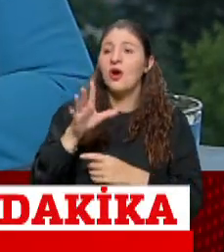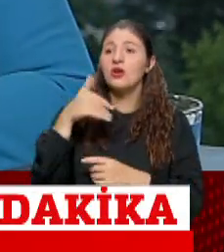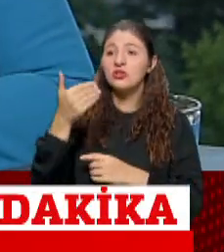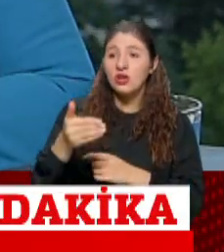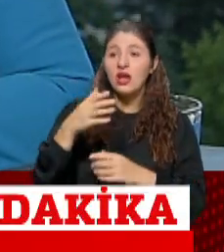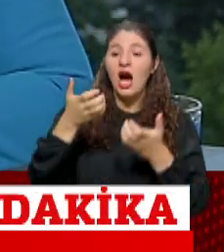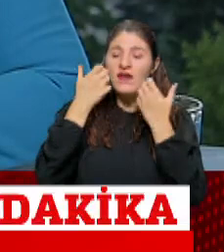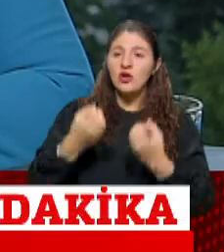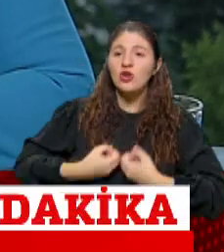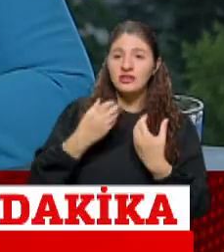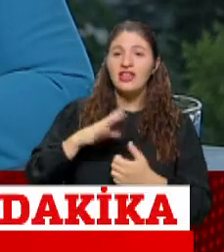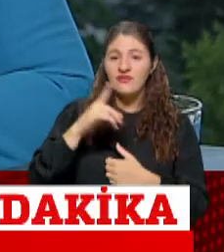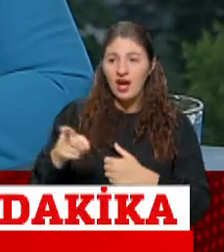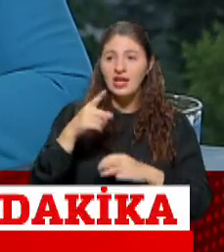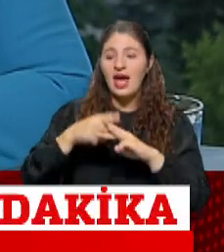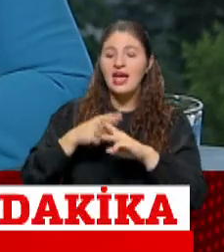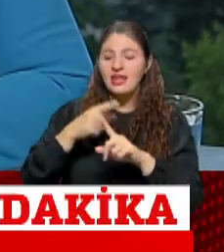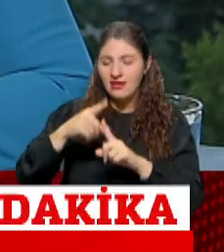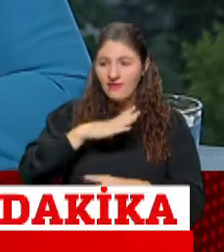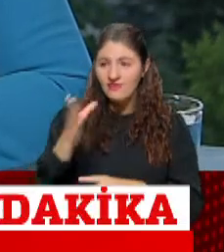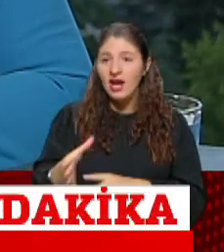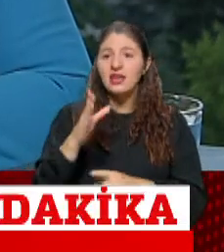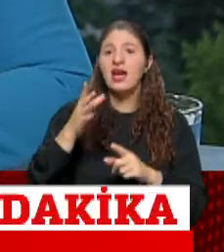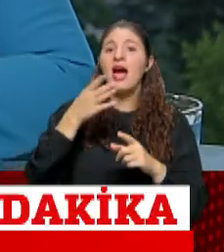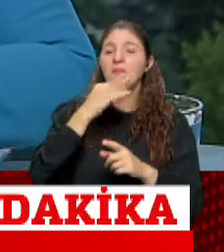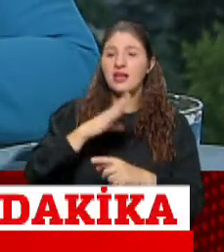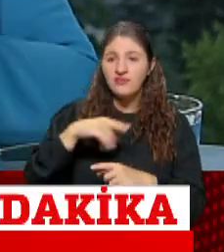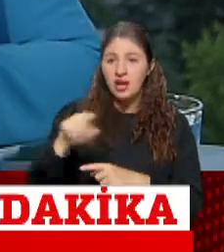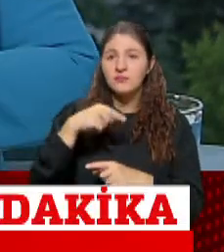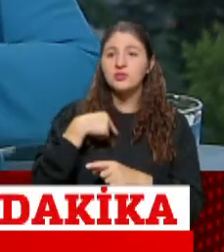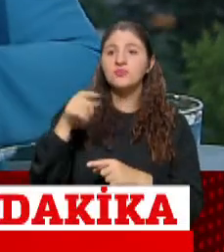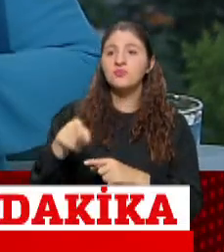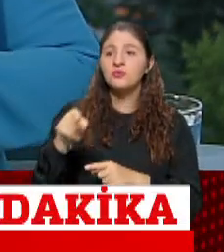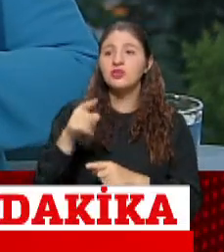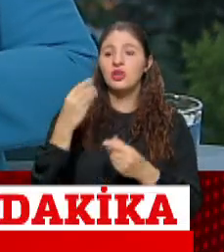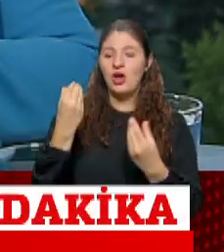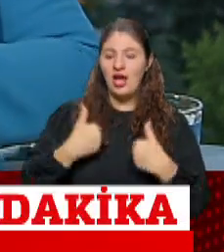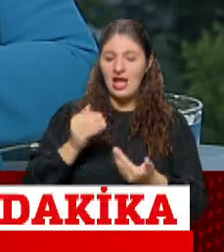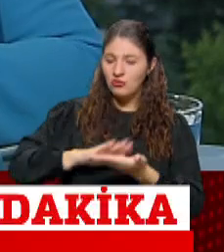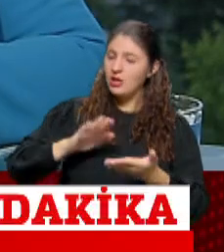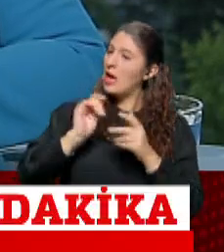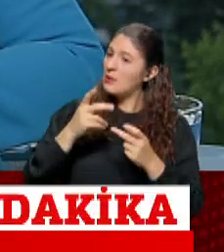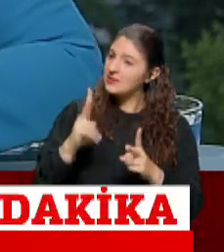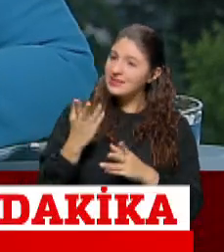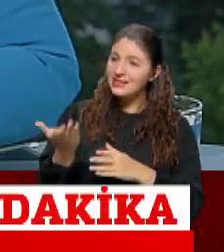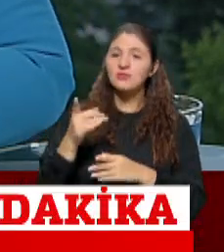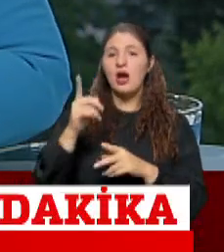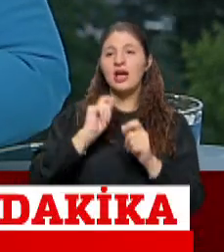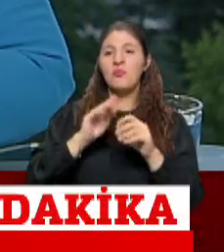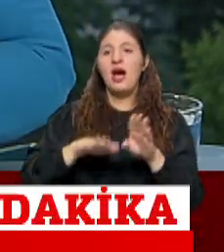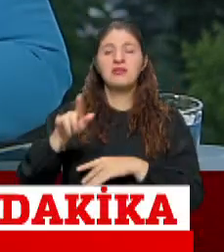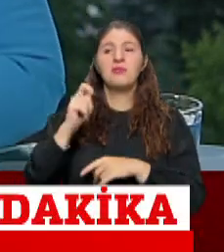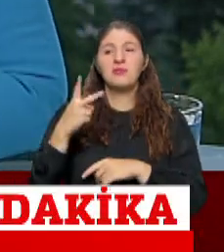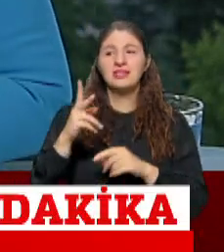hayvan üreticilerinde var, EYT'lilerde var, emeklilerde var. Biz onların durumunu iyileştirebiliriz. Ekonomide bu adımları atabiliriz